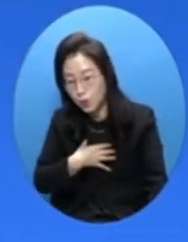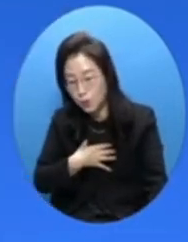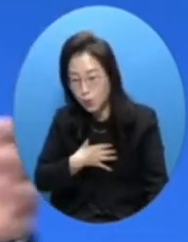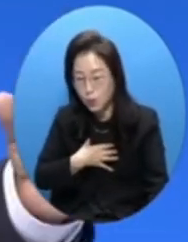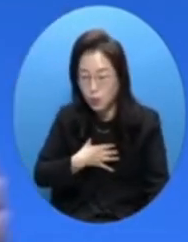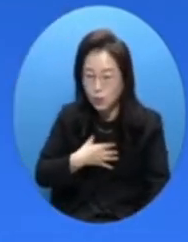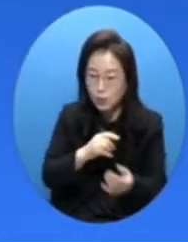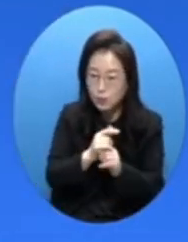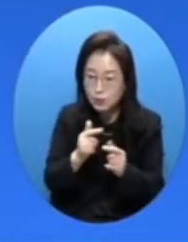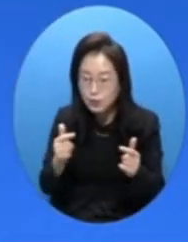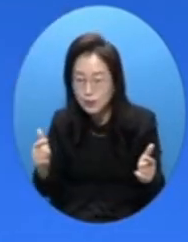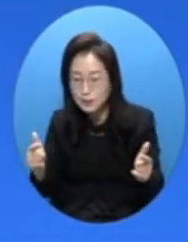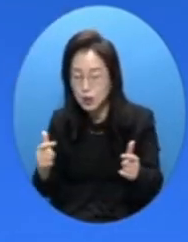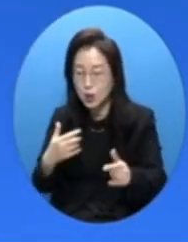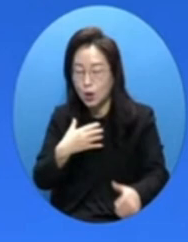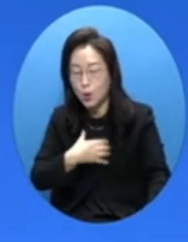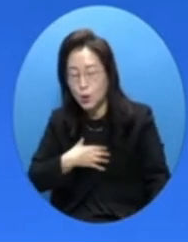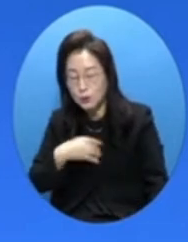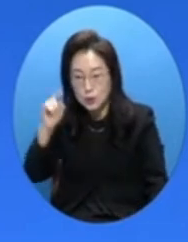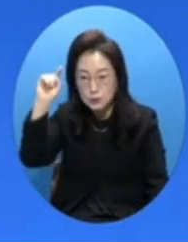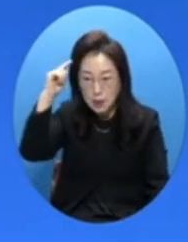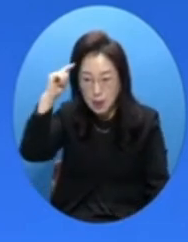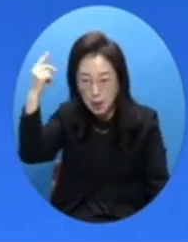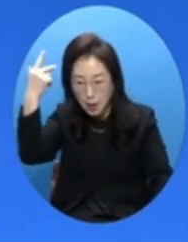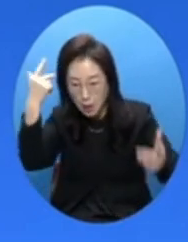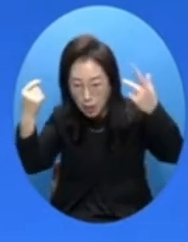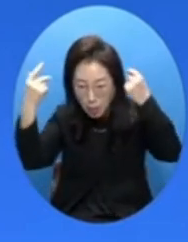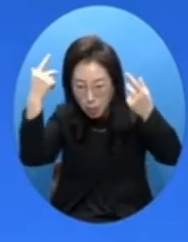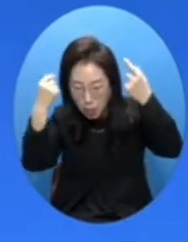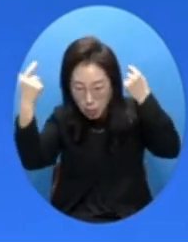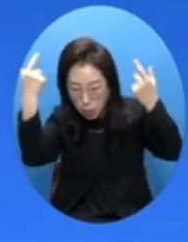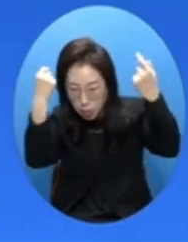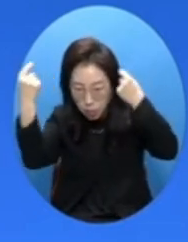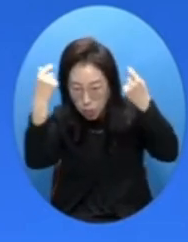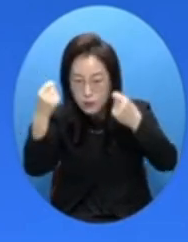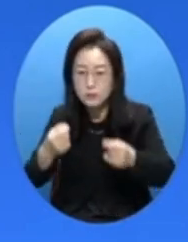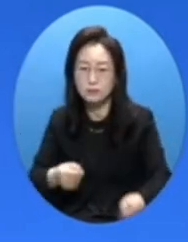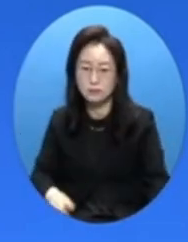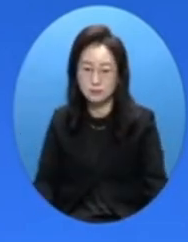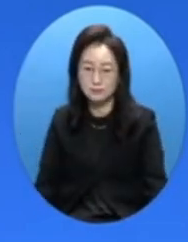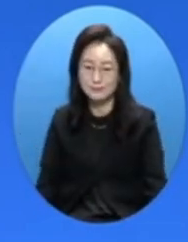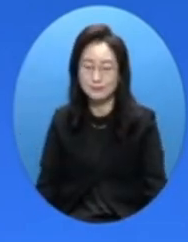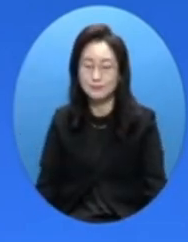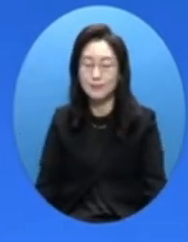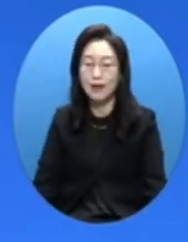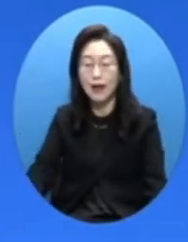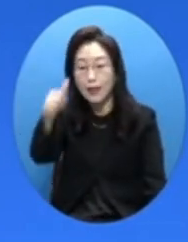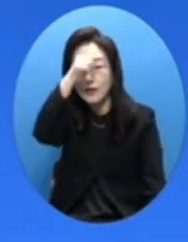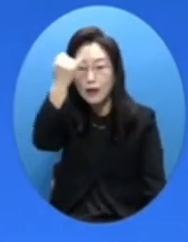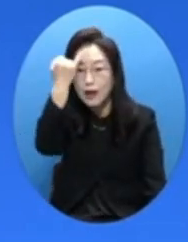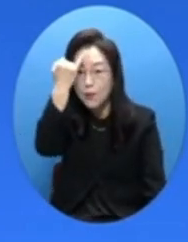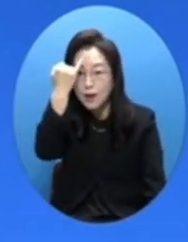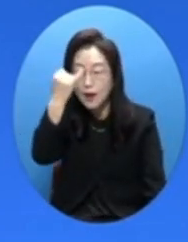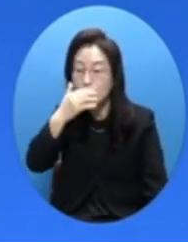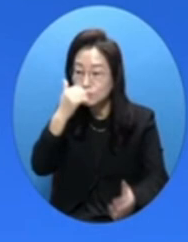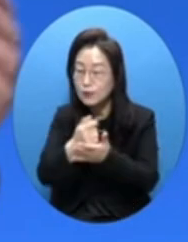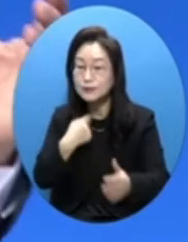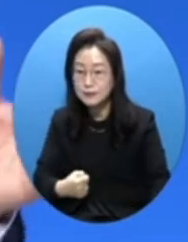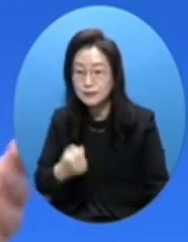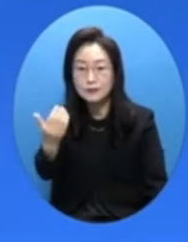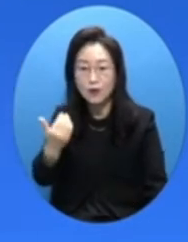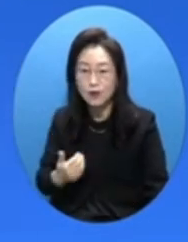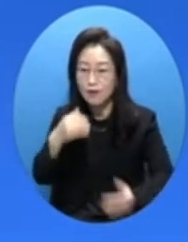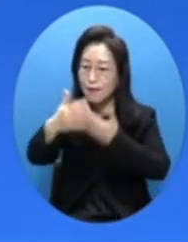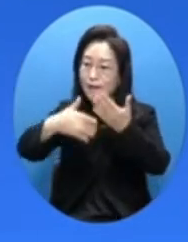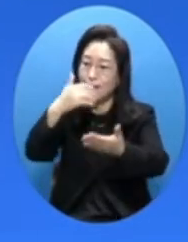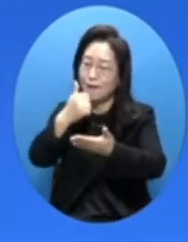온갖 걱정할 생각들을 다 집어넣어 주는 것입니다. 아담과 하와가 죄를 짓기 전에는 하나님